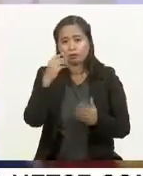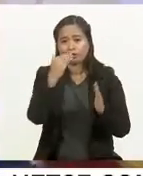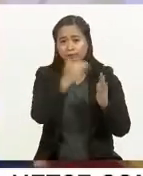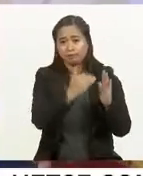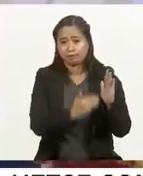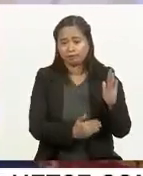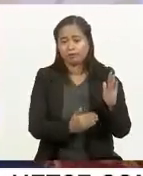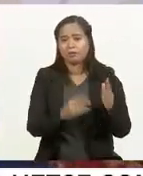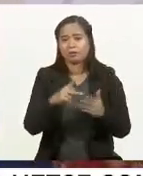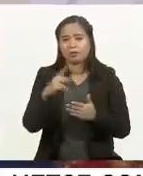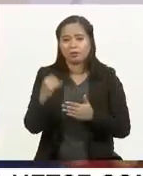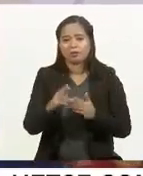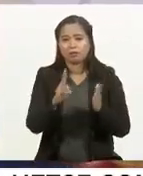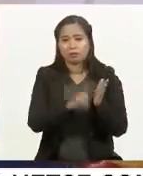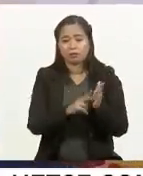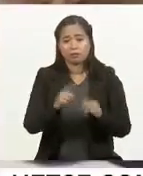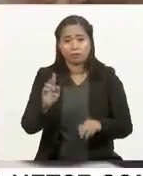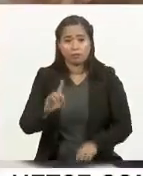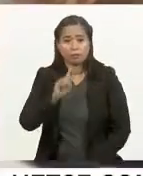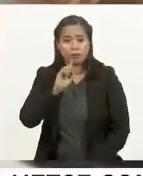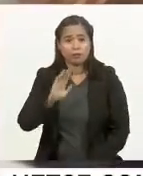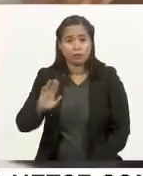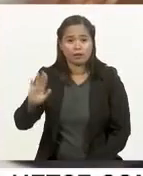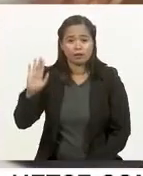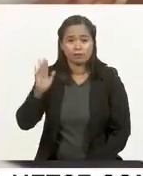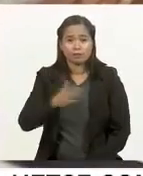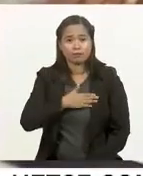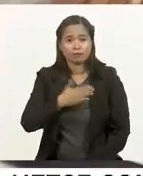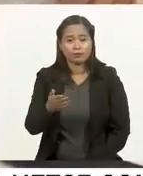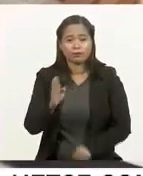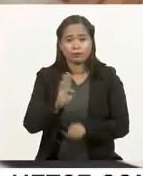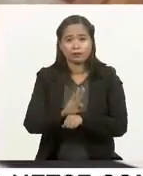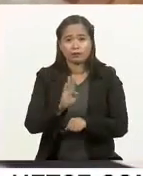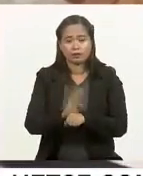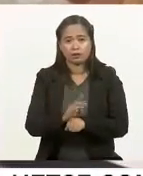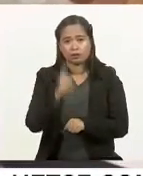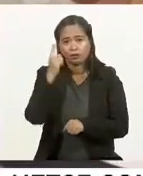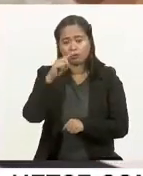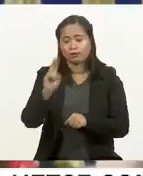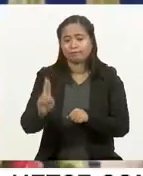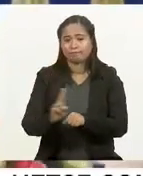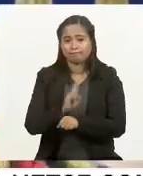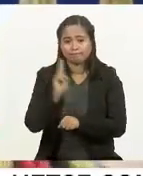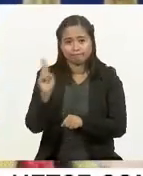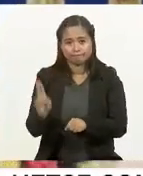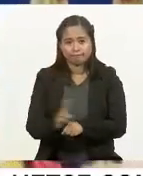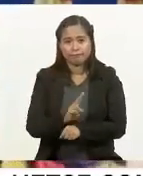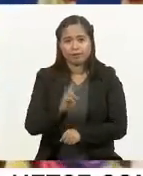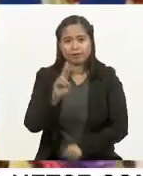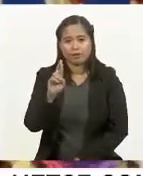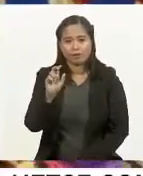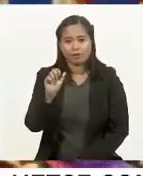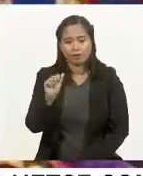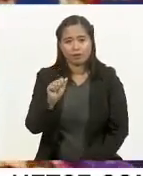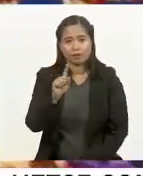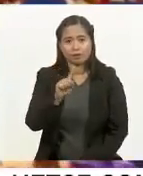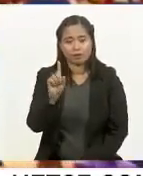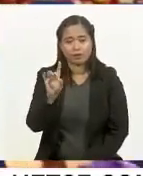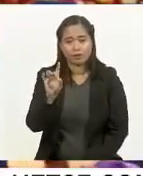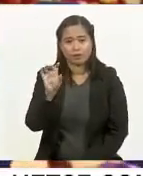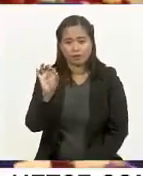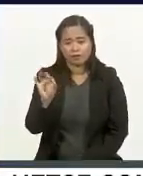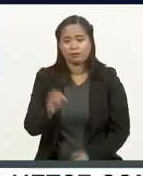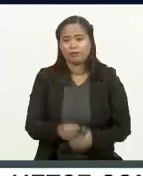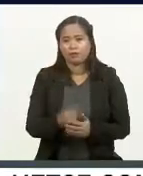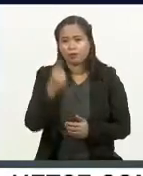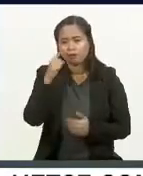Project, signing of Pledge of Commitment from the Business Sector on the Implementation of RA 1198 or the